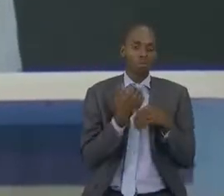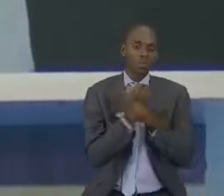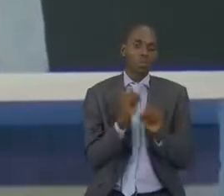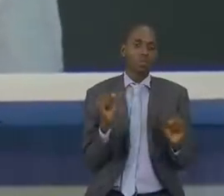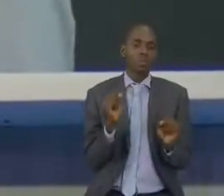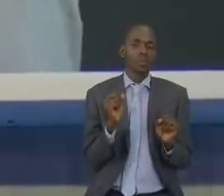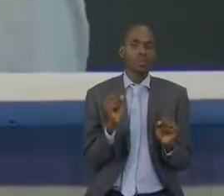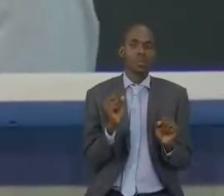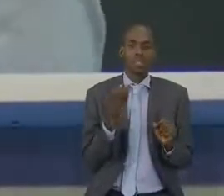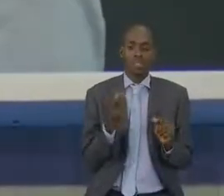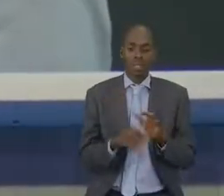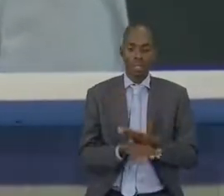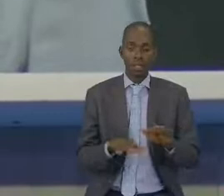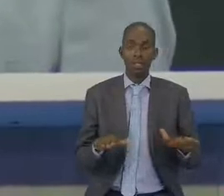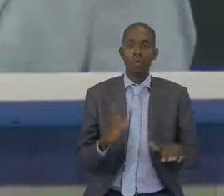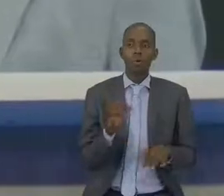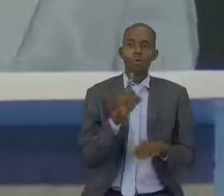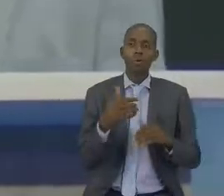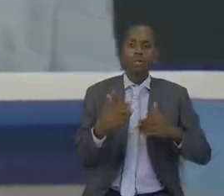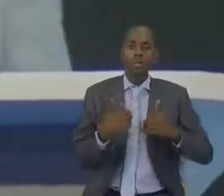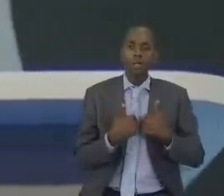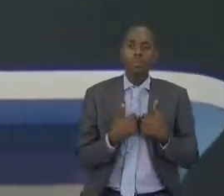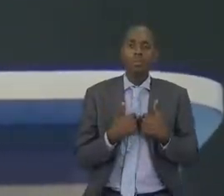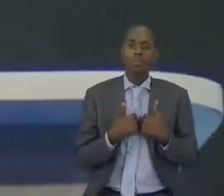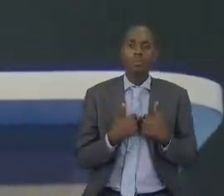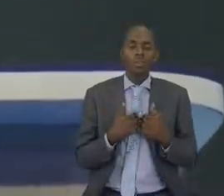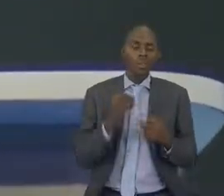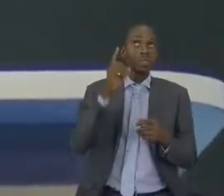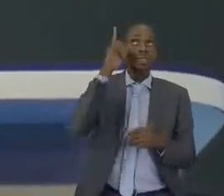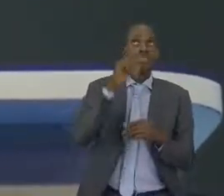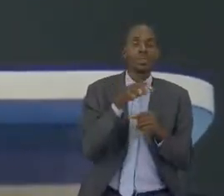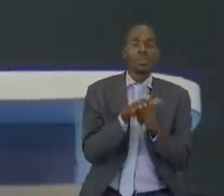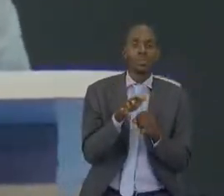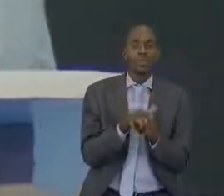où tu auras le salut, où tu auras sa suffisance,